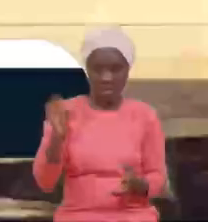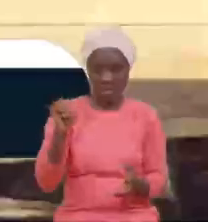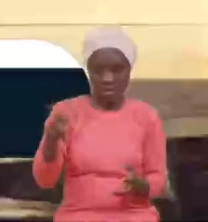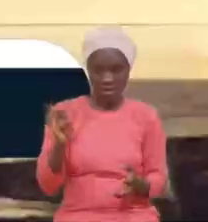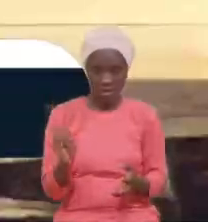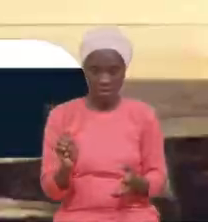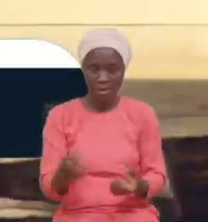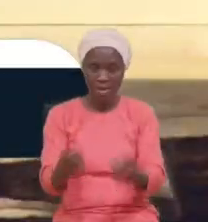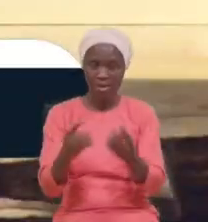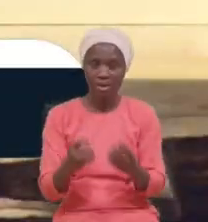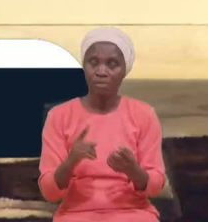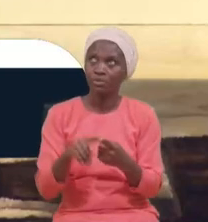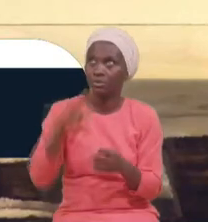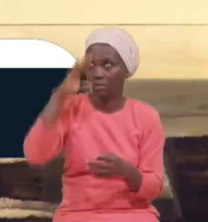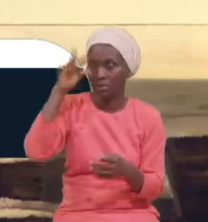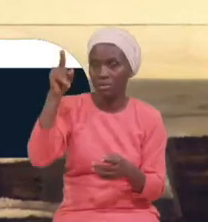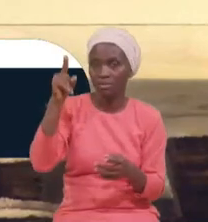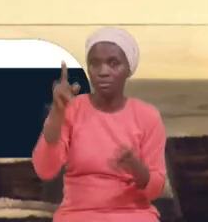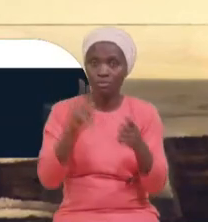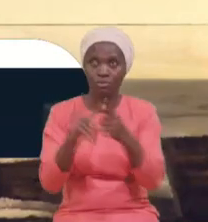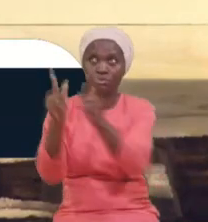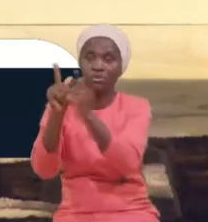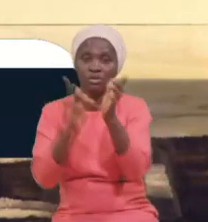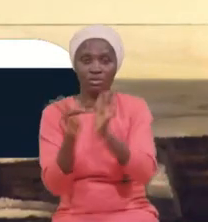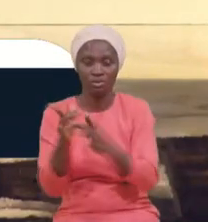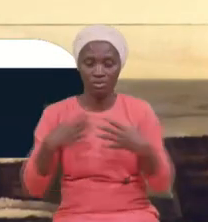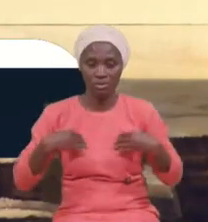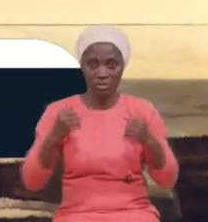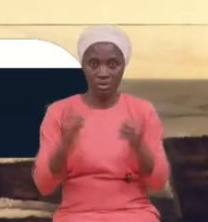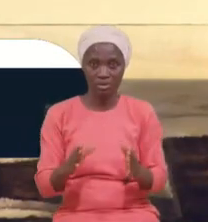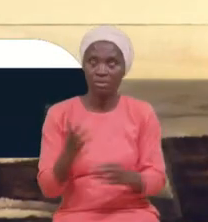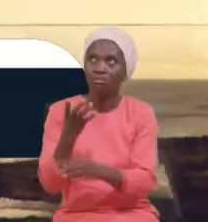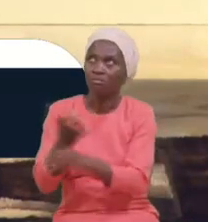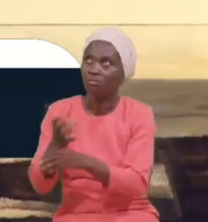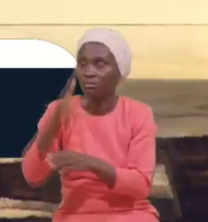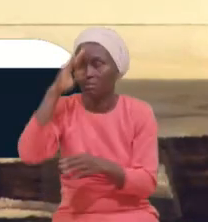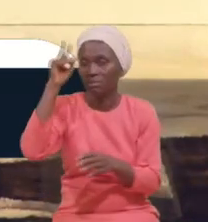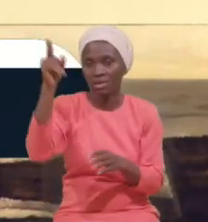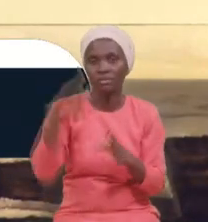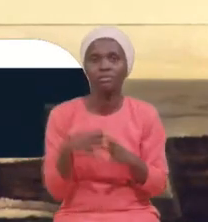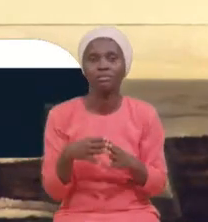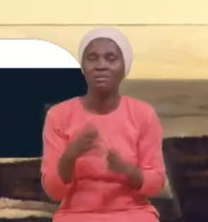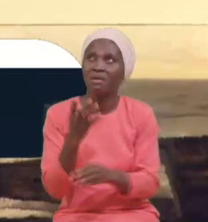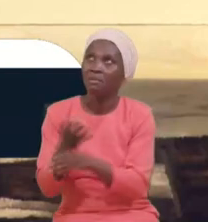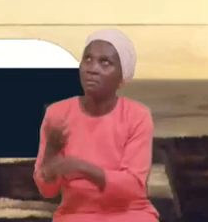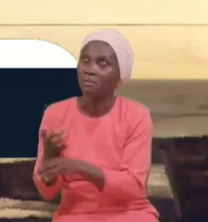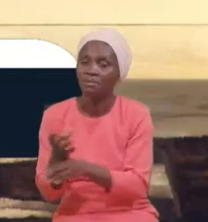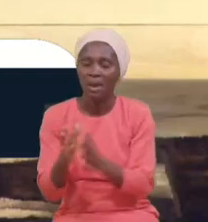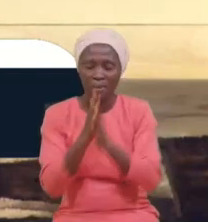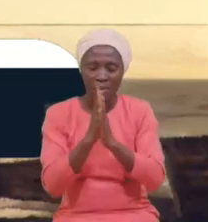à Jésus, le Sauveur, le Seigneur, le guérisseur, et le libérateur. Et se jetant à